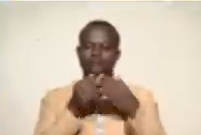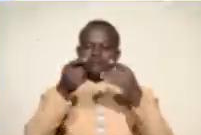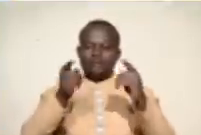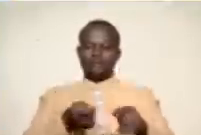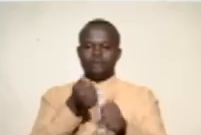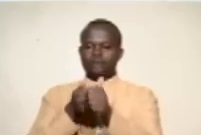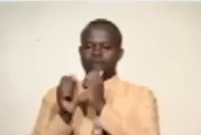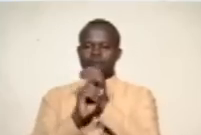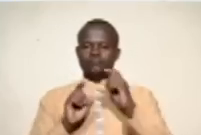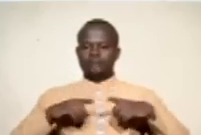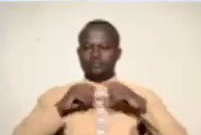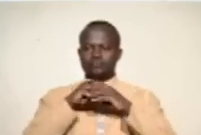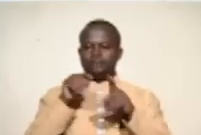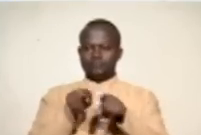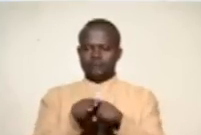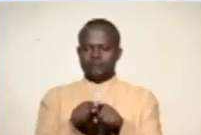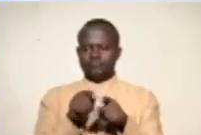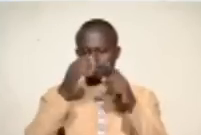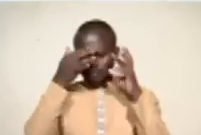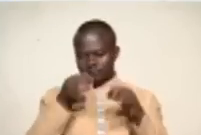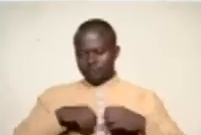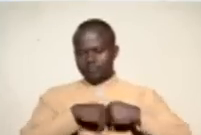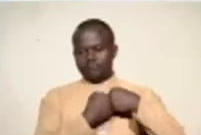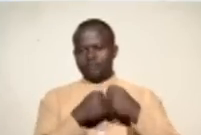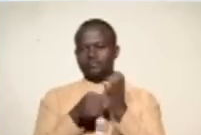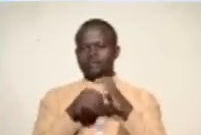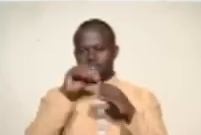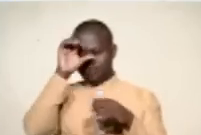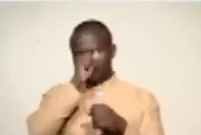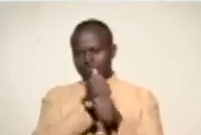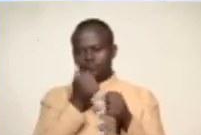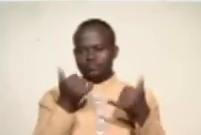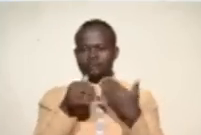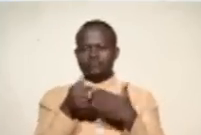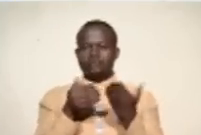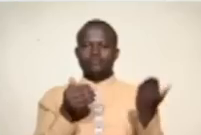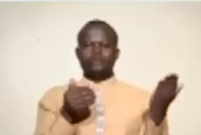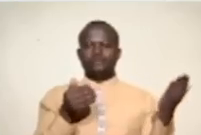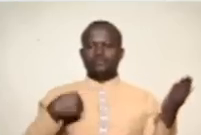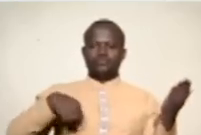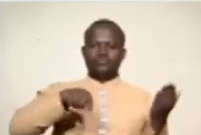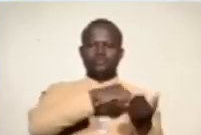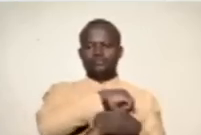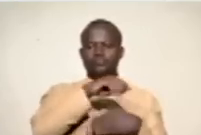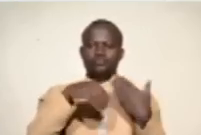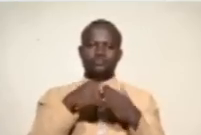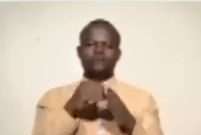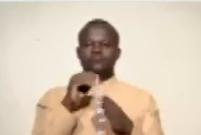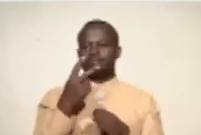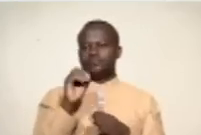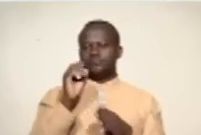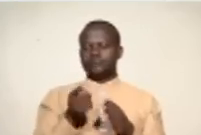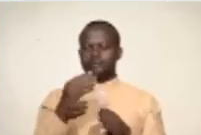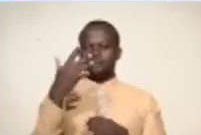buri karere rutuyemo nk'imwe mu ngamba zo guhangana n'ikibazo cy'ubushomeri kuri ubu kiri ku kigero cya 25% mu